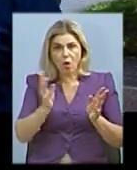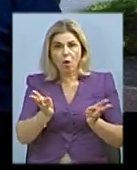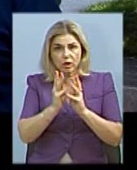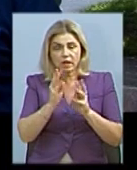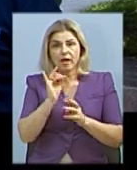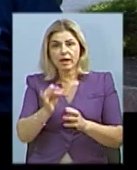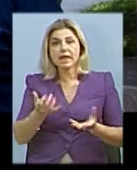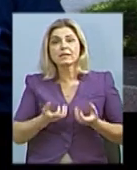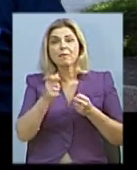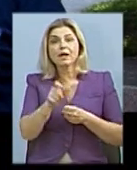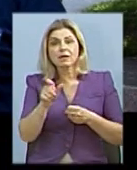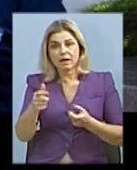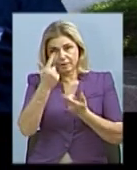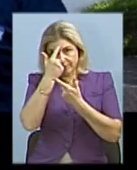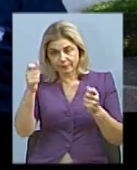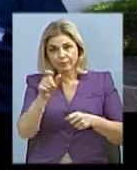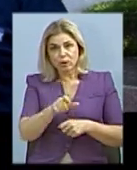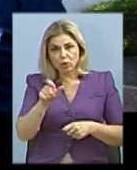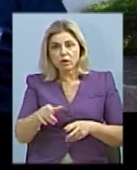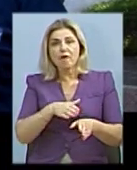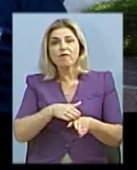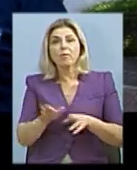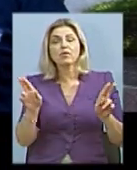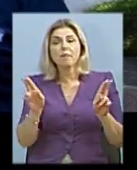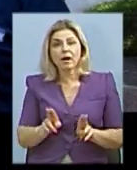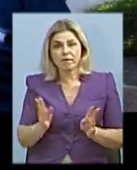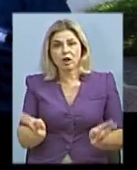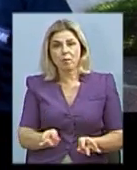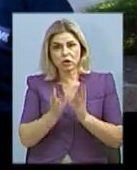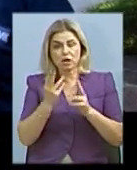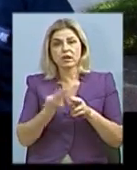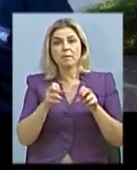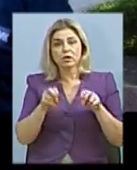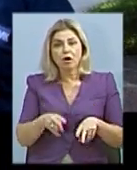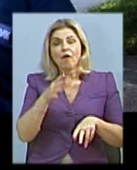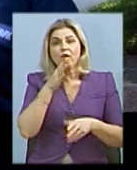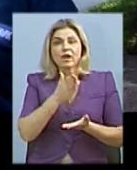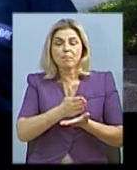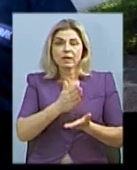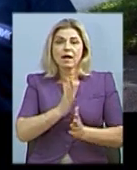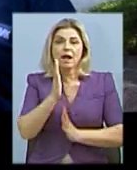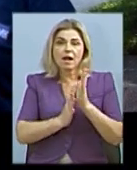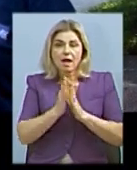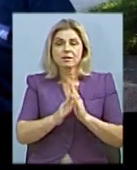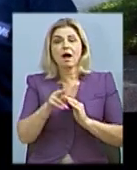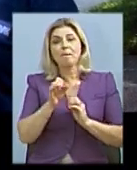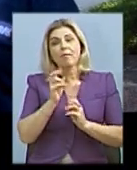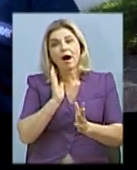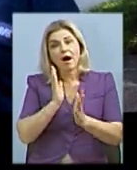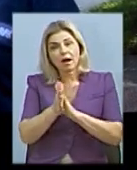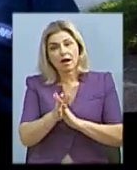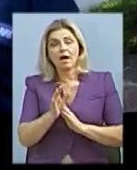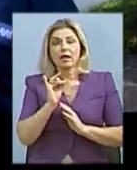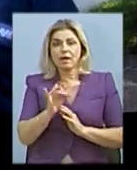рятувальники закликають громадян дотримуватись правил пожежної безпеки під час перебування в лісах, парках, на відкритих територіях і